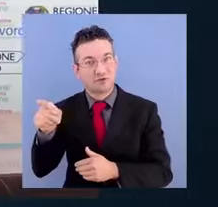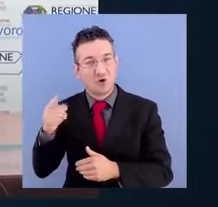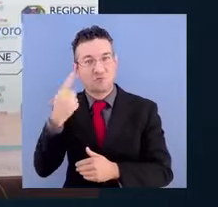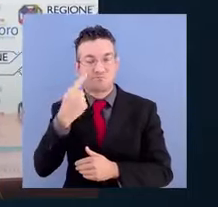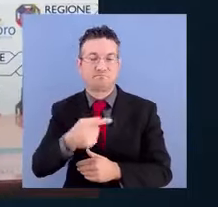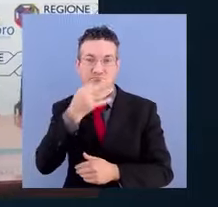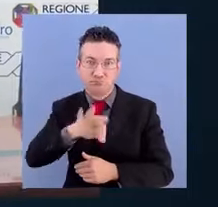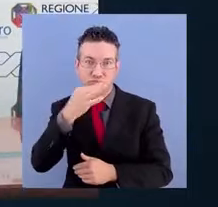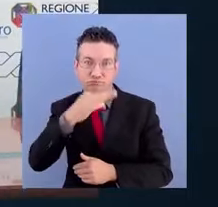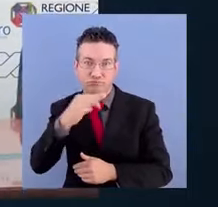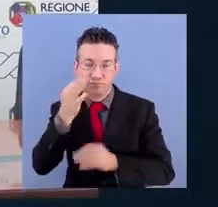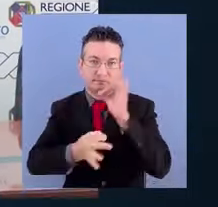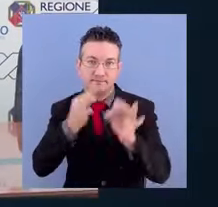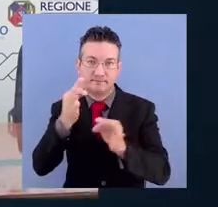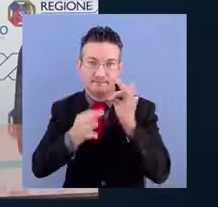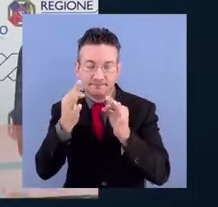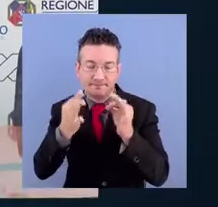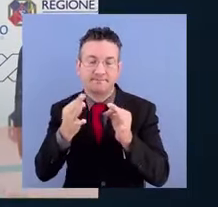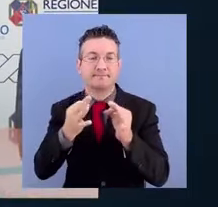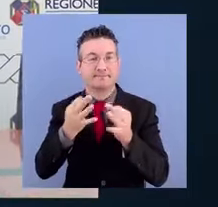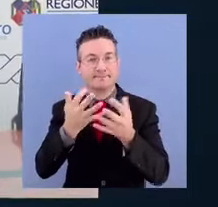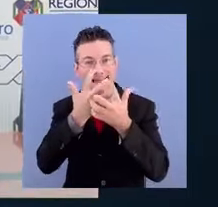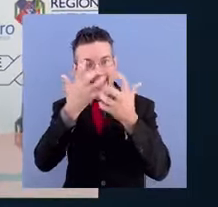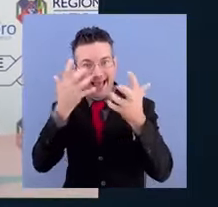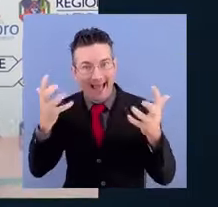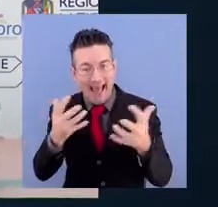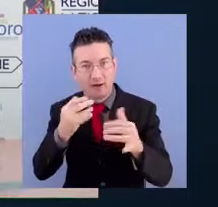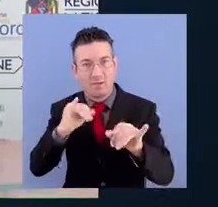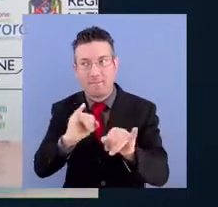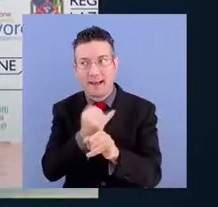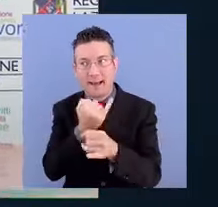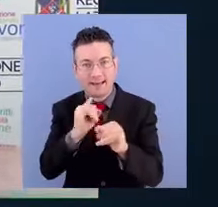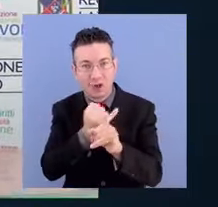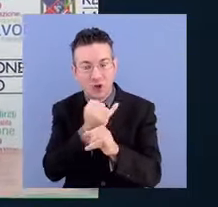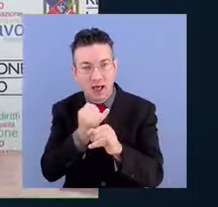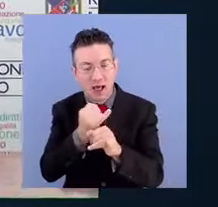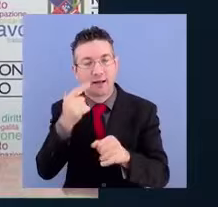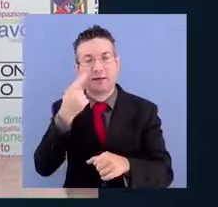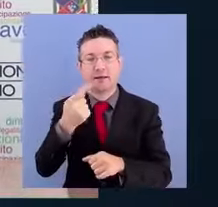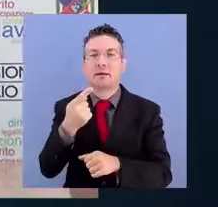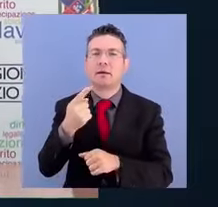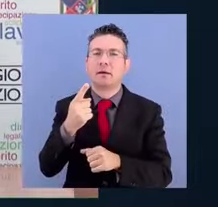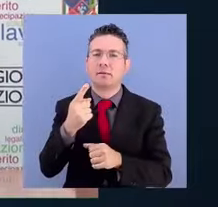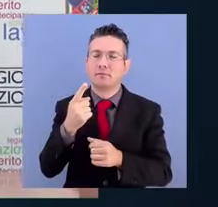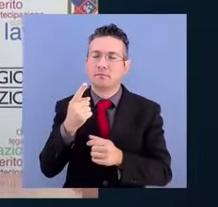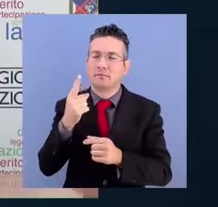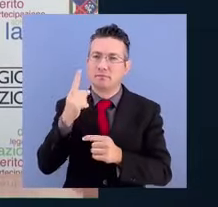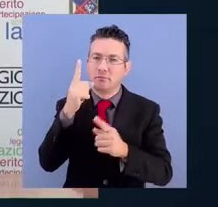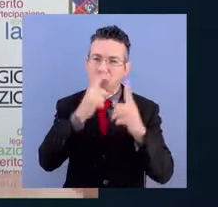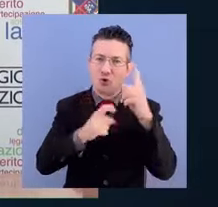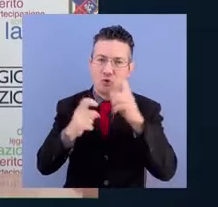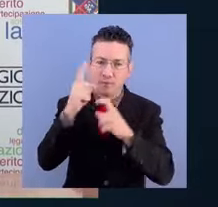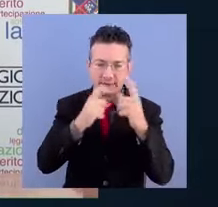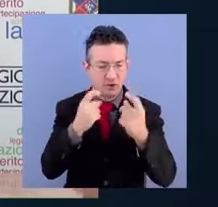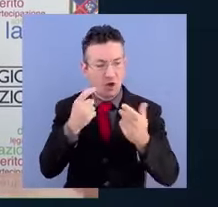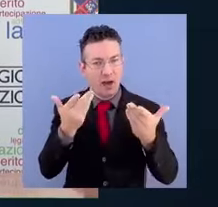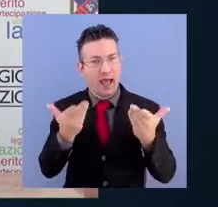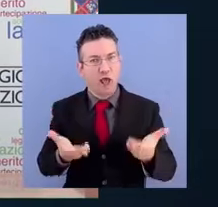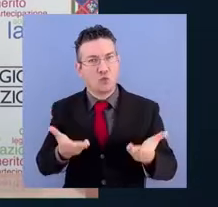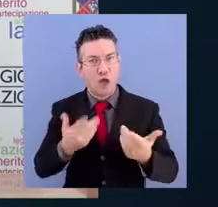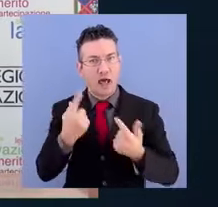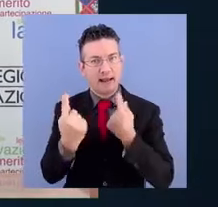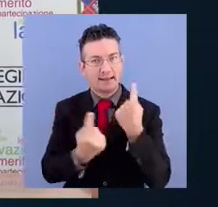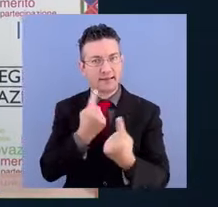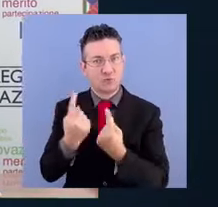scandito bene quella che non solo la situazione le preoccupazioni legate alla situazione attuale i numeri